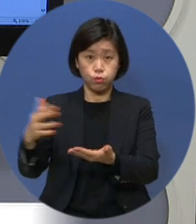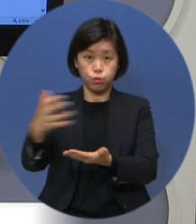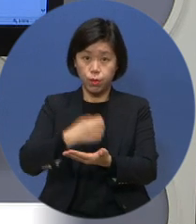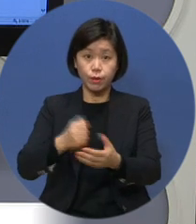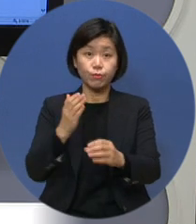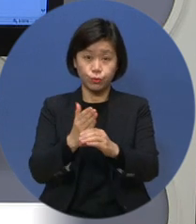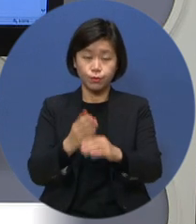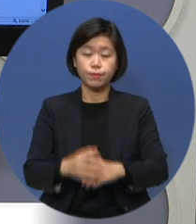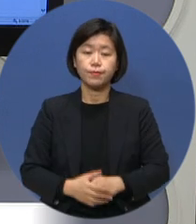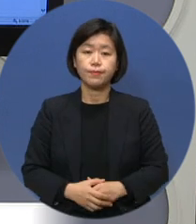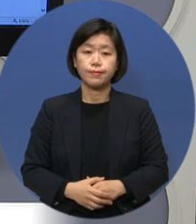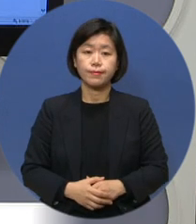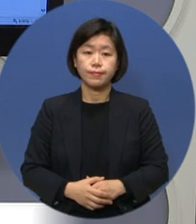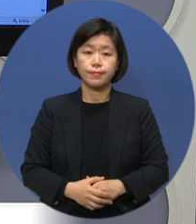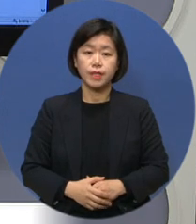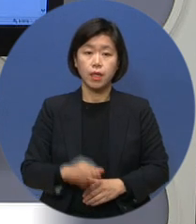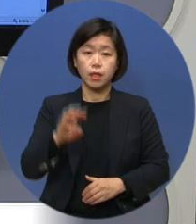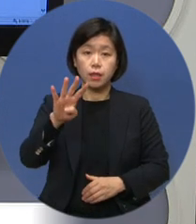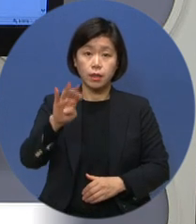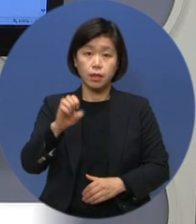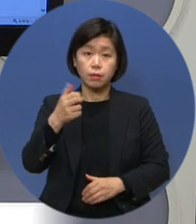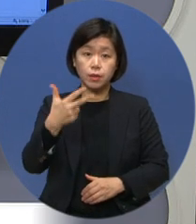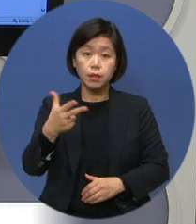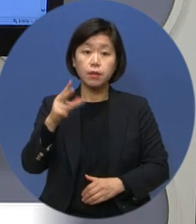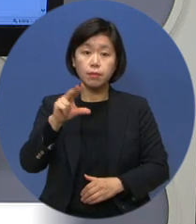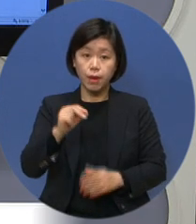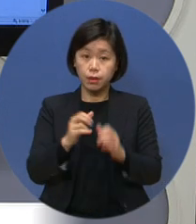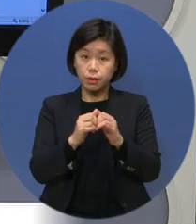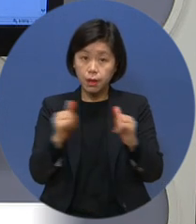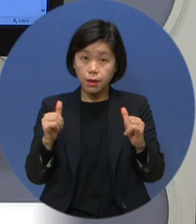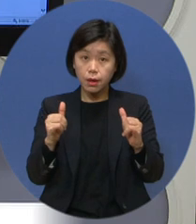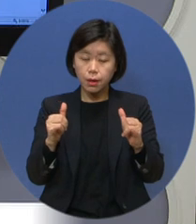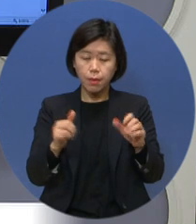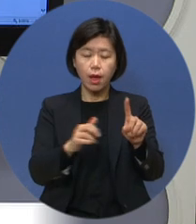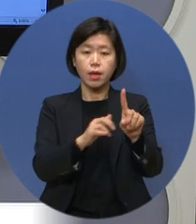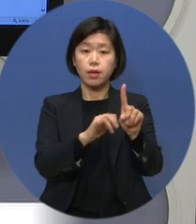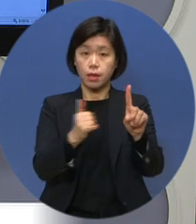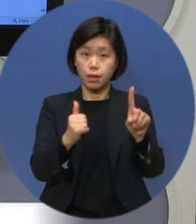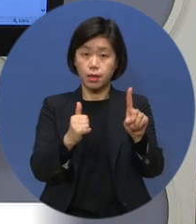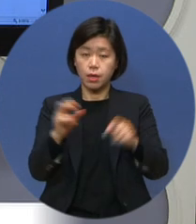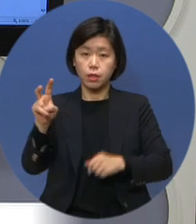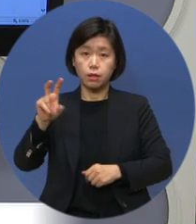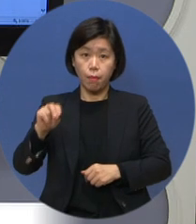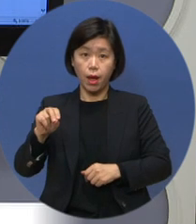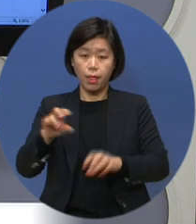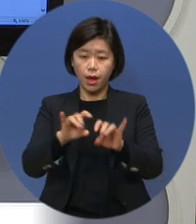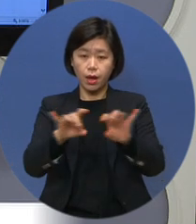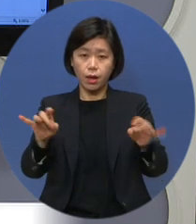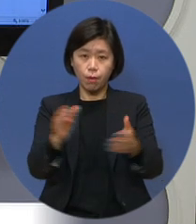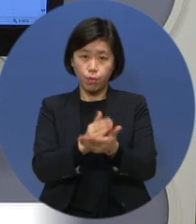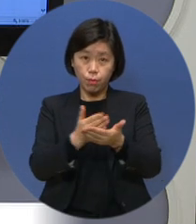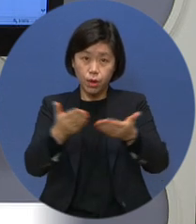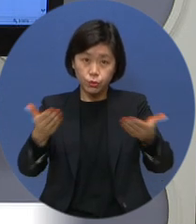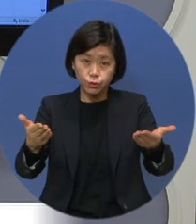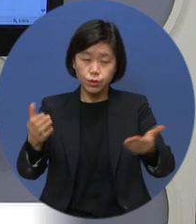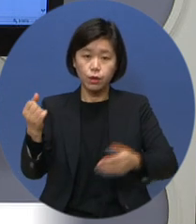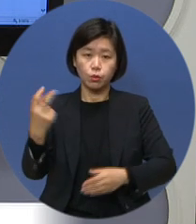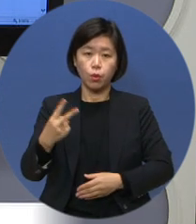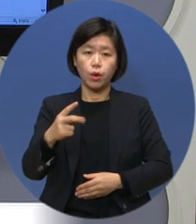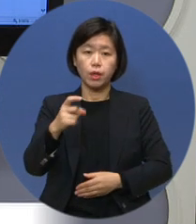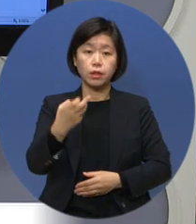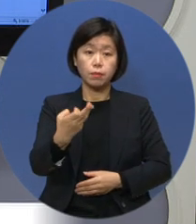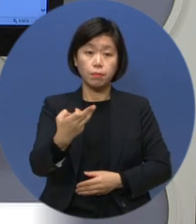있습니다 47 만여 명에 대해 1인당 20만원의 재난 기본 소득과 10 8만 5000여 가구 의